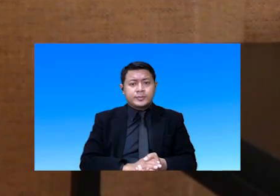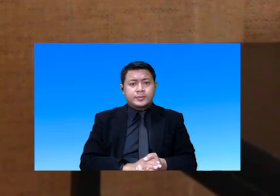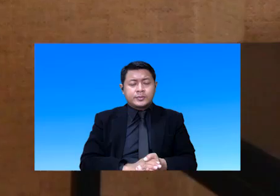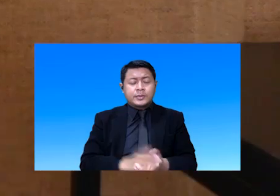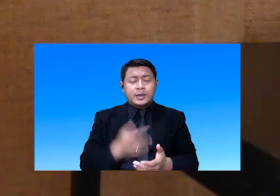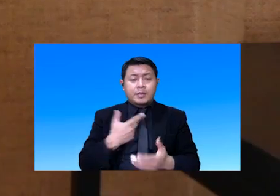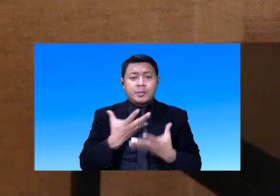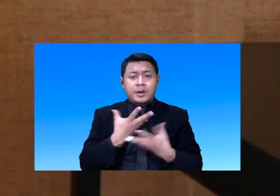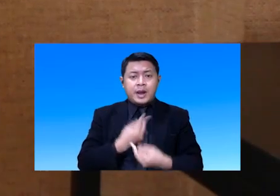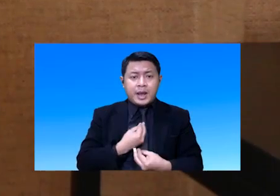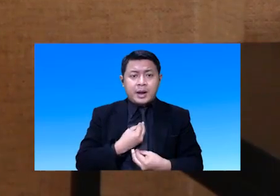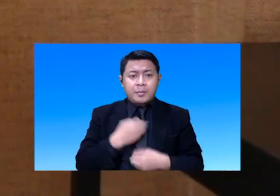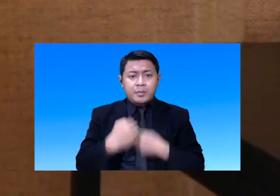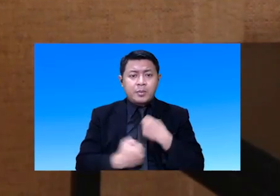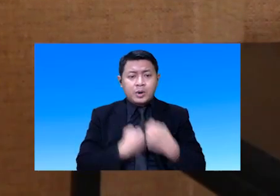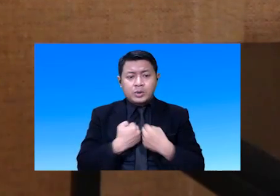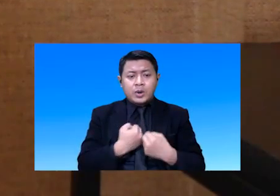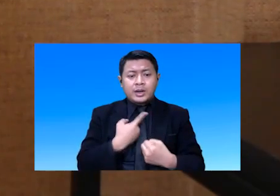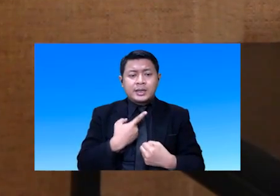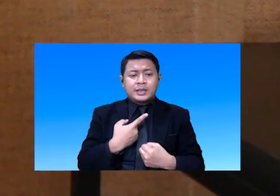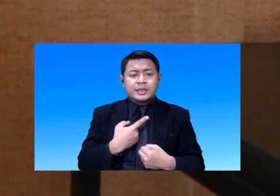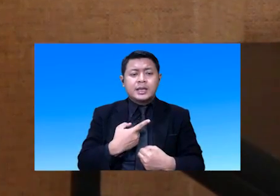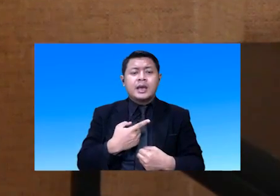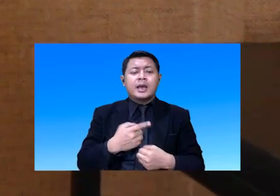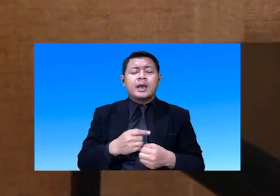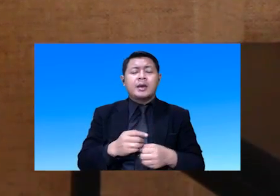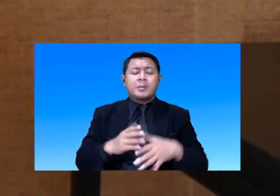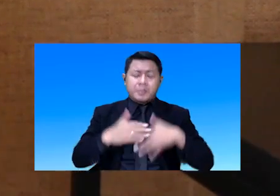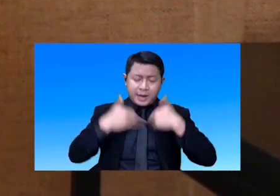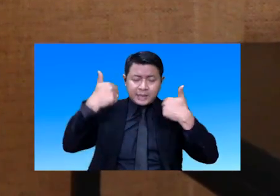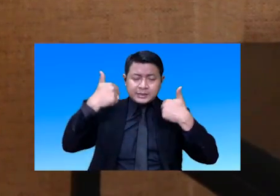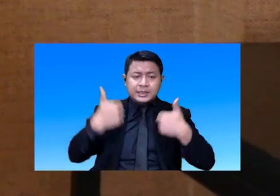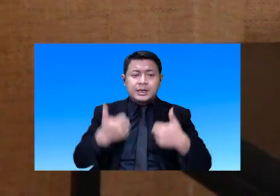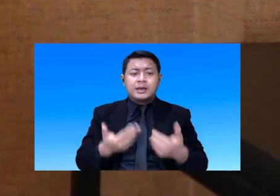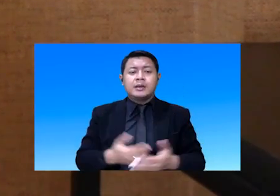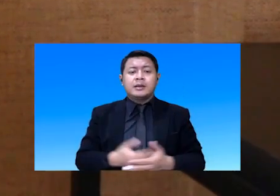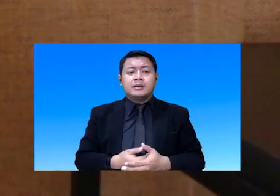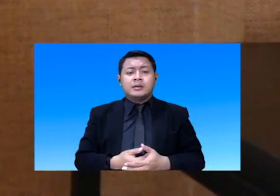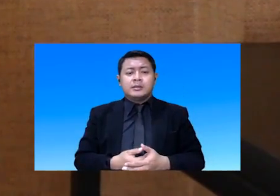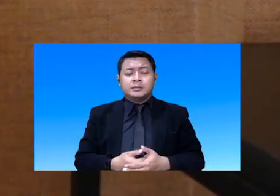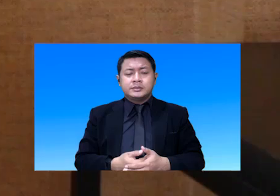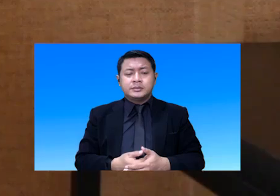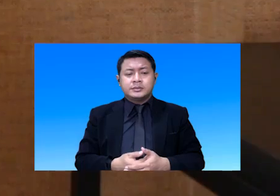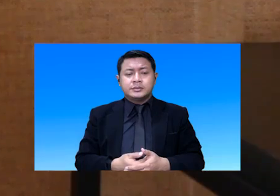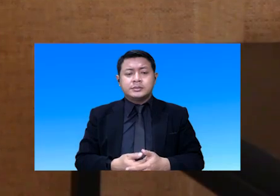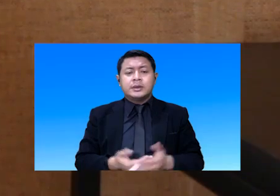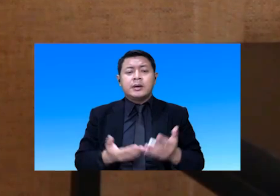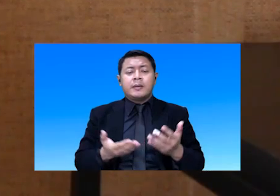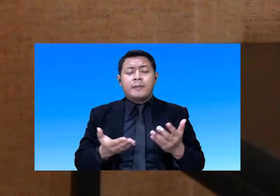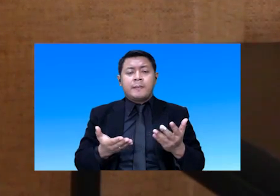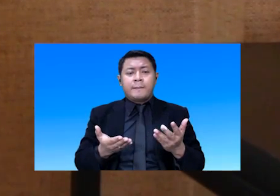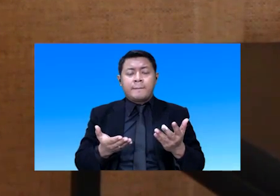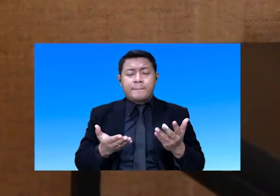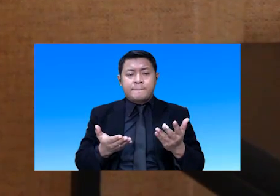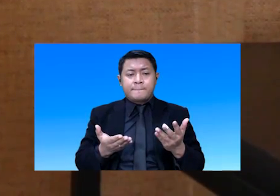berharap perjuangan kita ini semuanya tidak sia-sia. Dimana kita saling sudah mulai, teman-teman, yang melihat mungkin ada